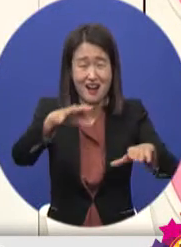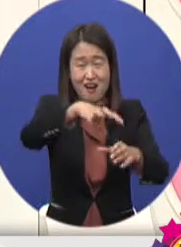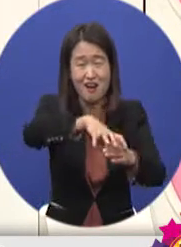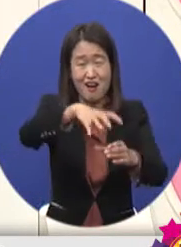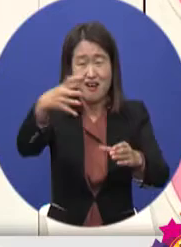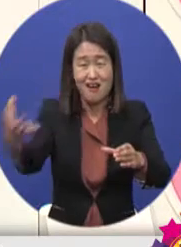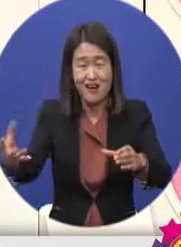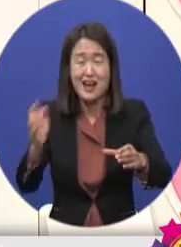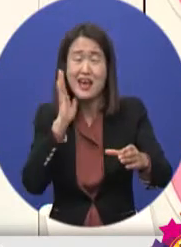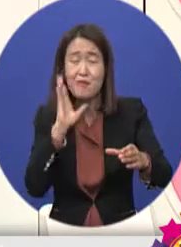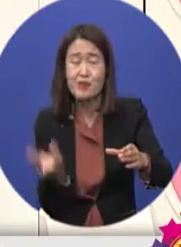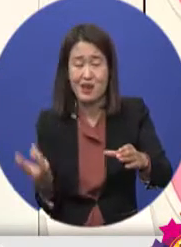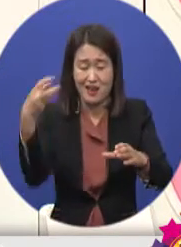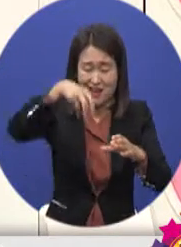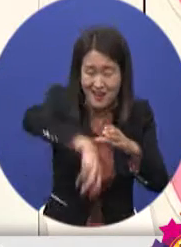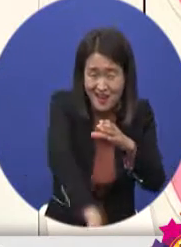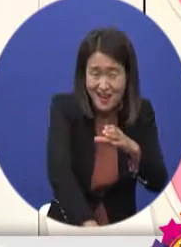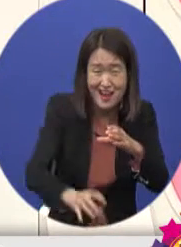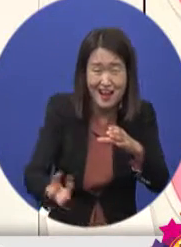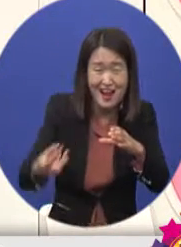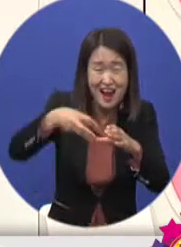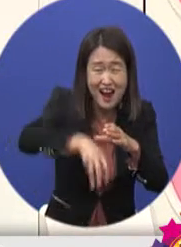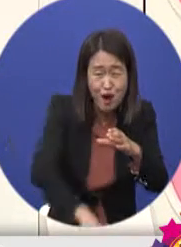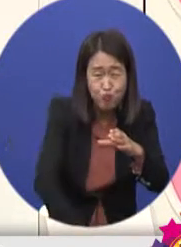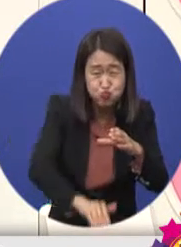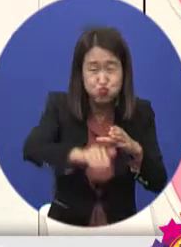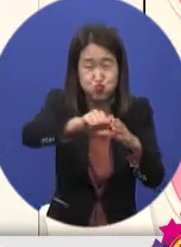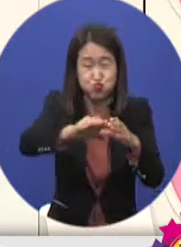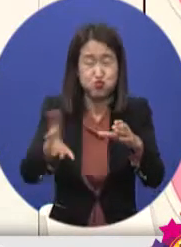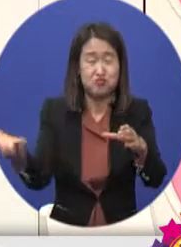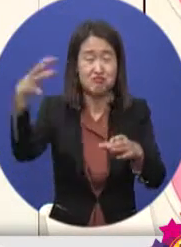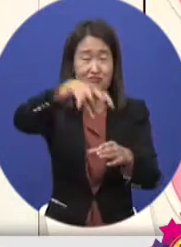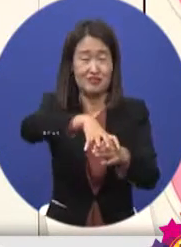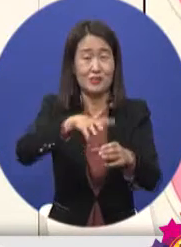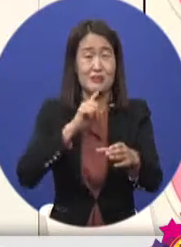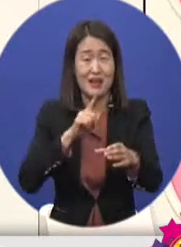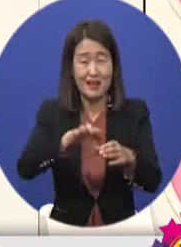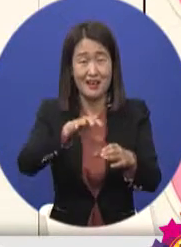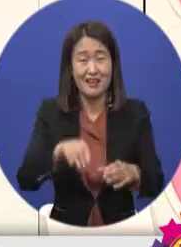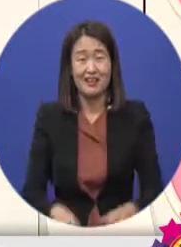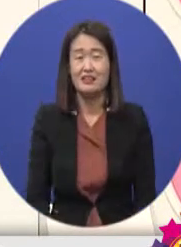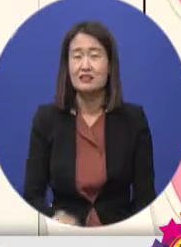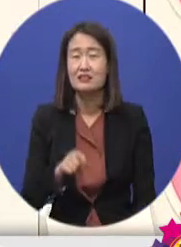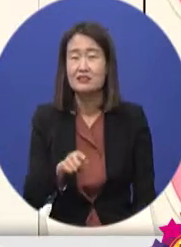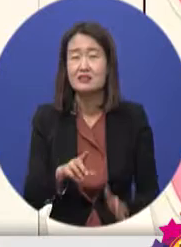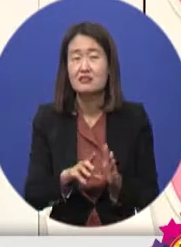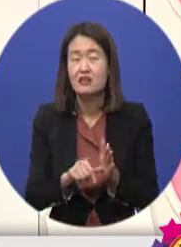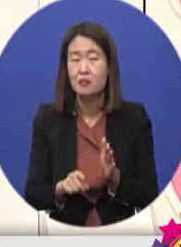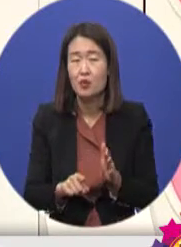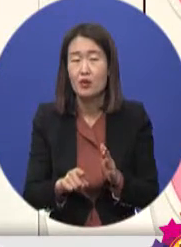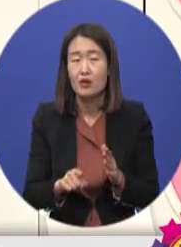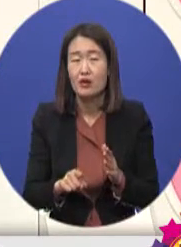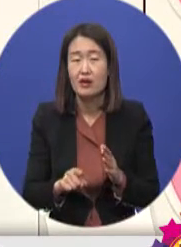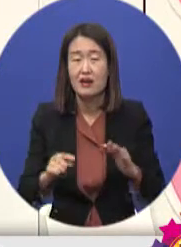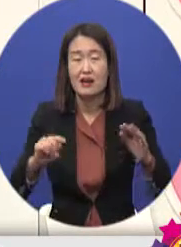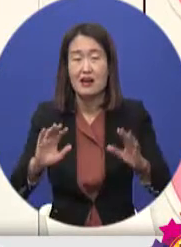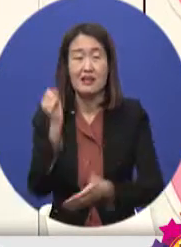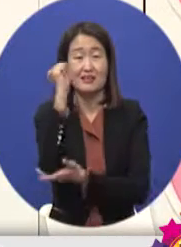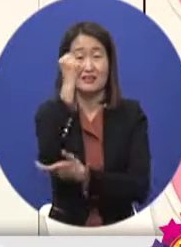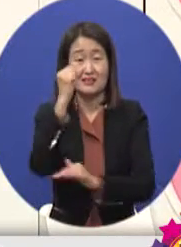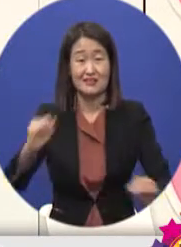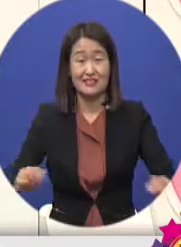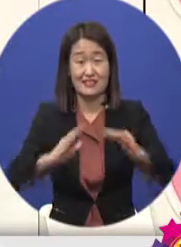하는데, 근데 그 맛이 더 좋죠. 예, 김치 그 까작이라 그러나 집이 있었어요.